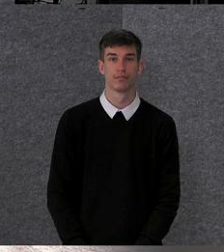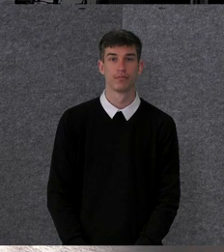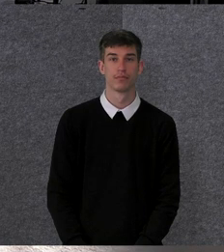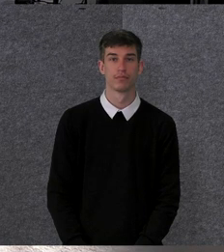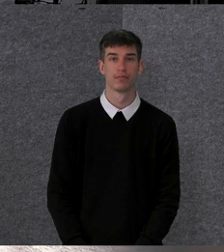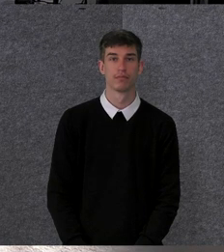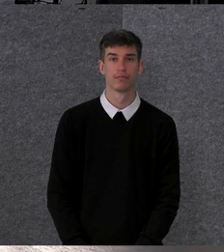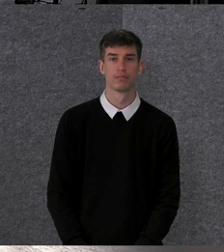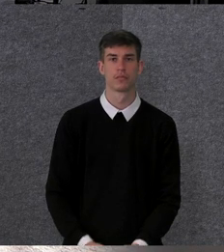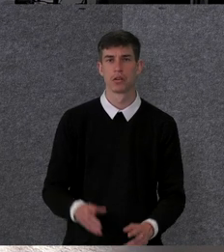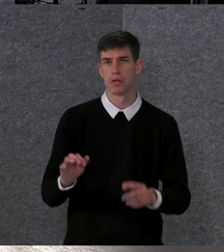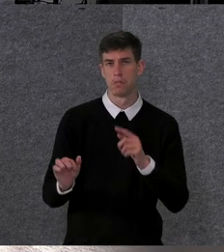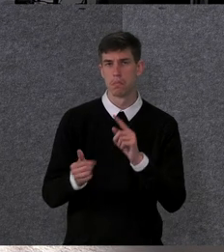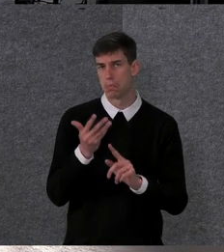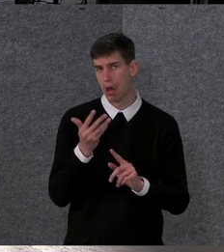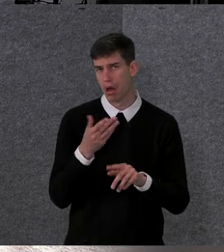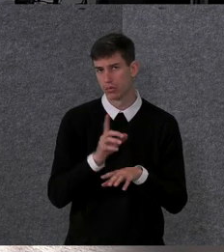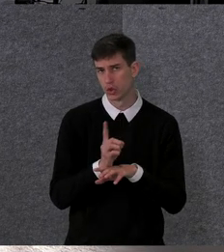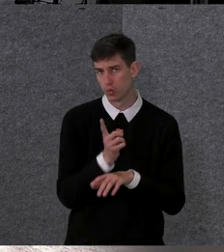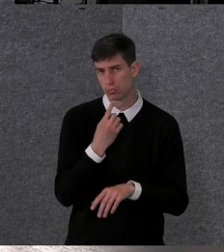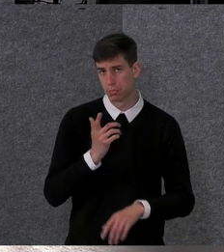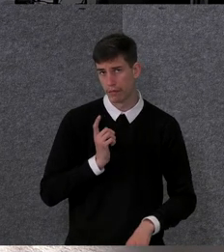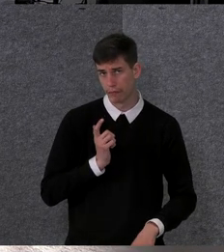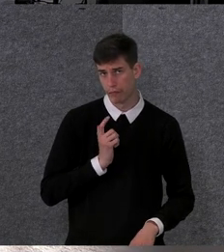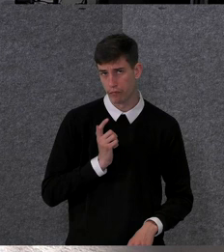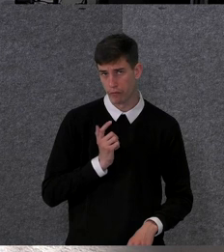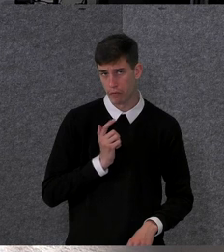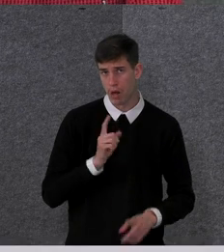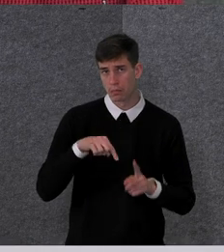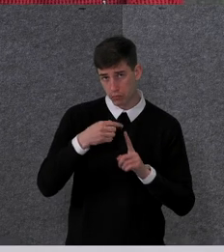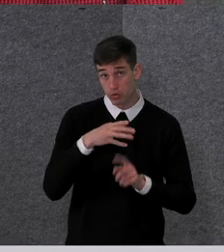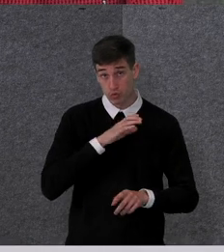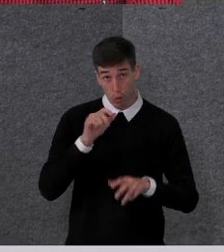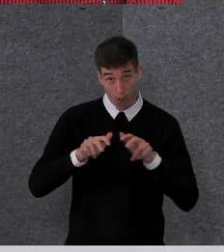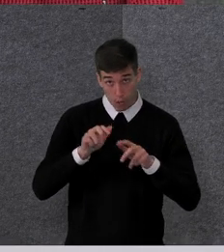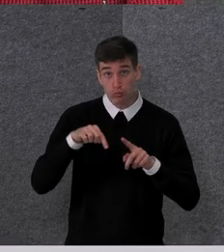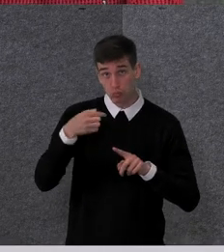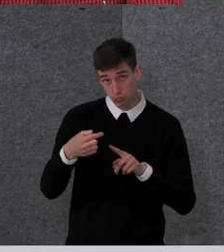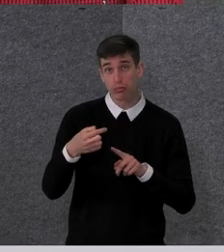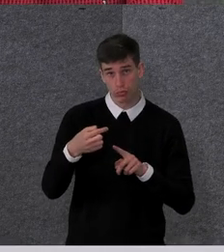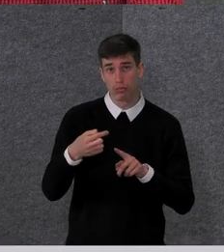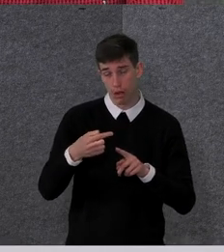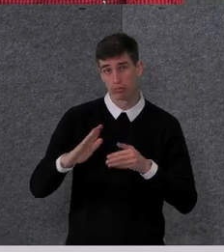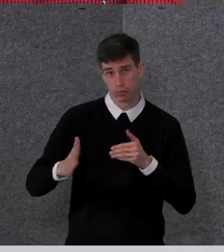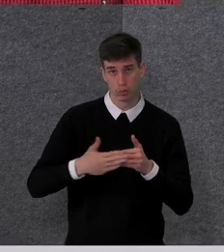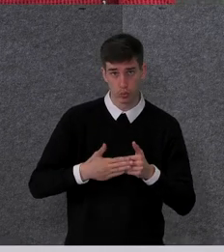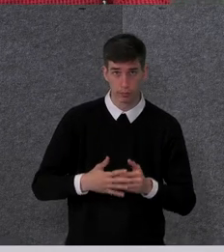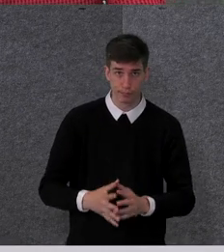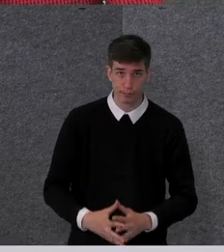Wir warten noch einen ganz kleinen Moment, bis wirklich alle die Gelegenheit hatten, ihre Stimme abzugeben.